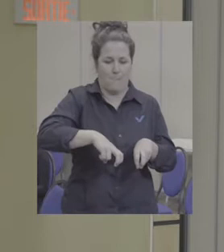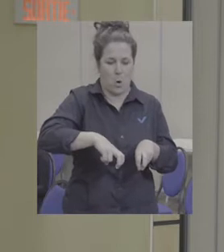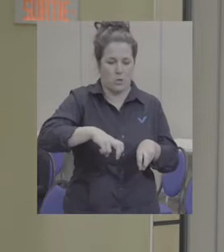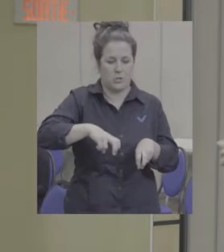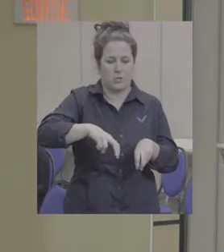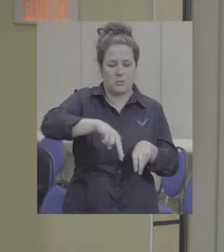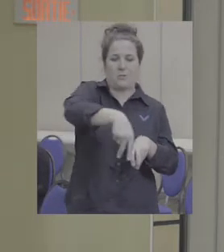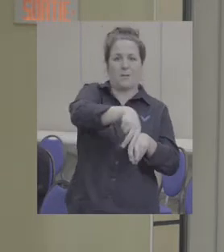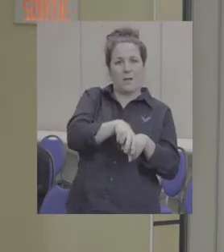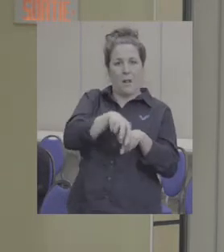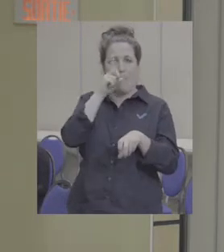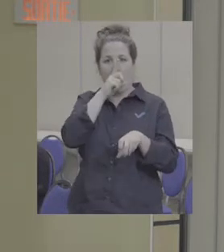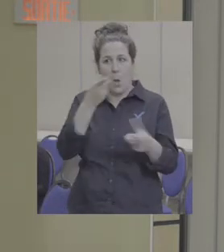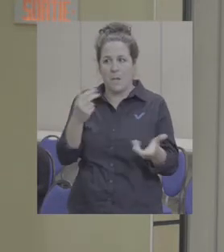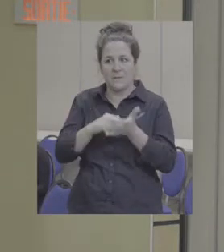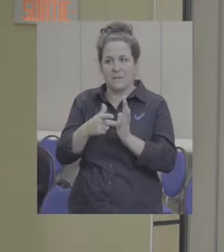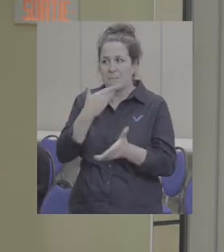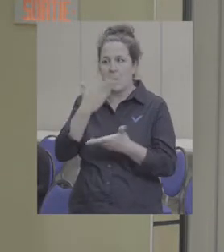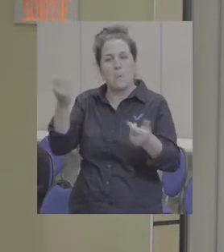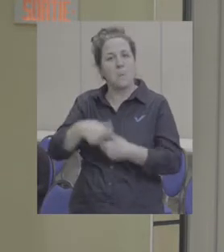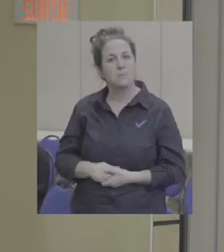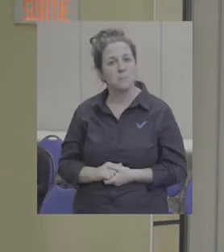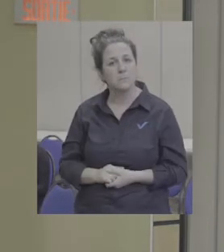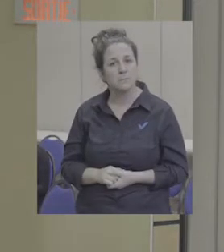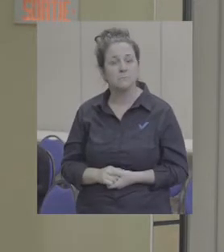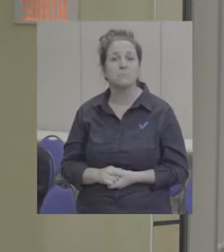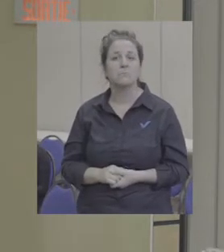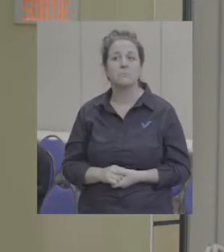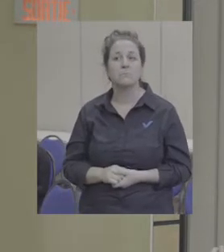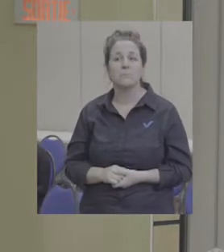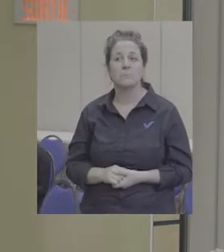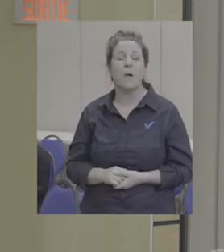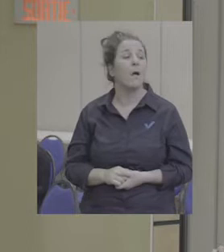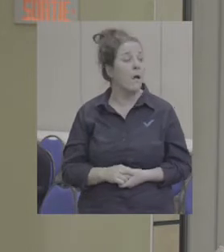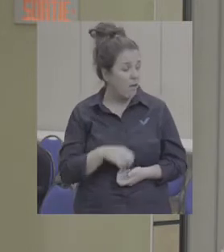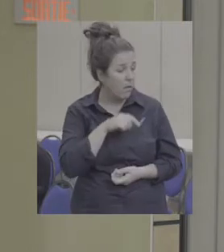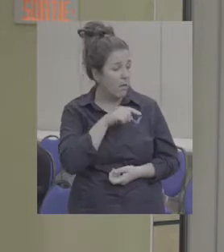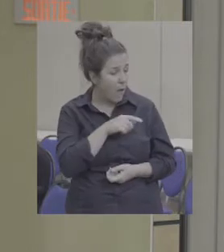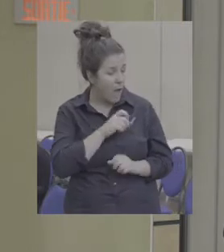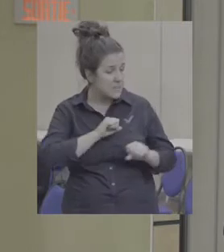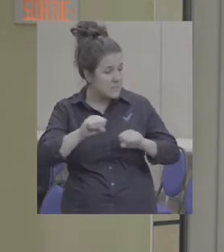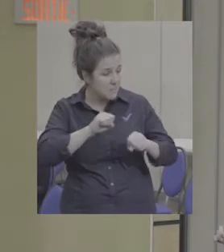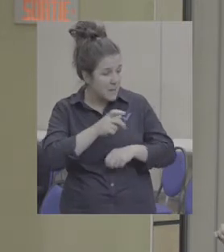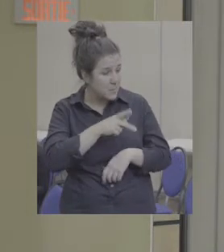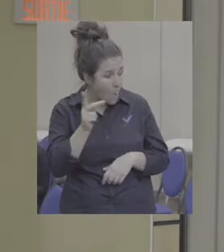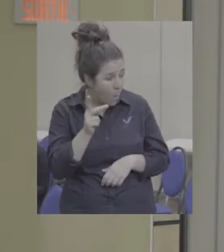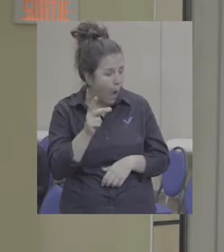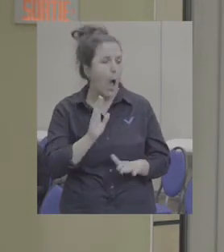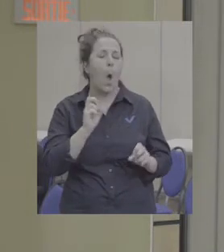transfert. C'est pas bon. Alors, on me dit, là, si tu as trop d'espace, on va